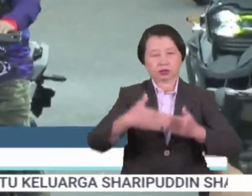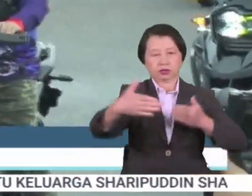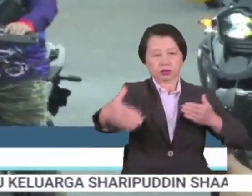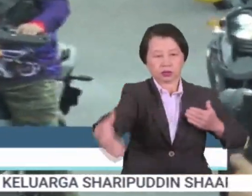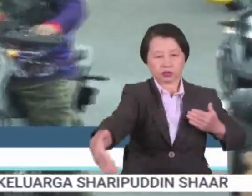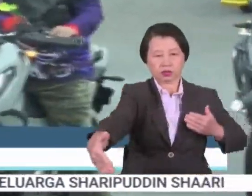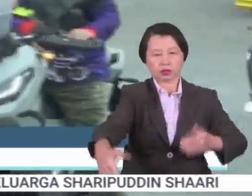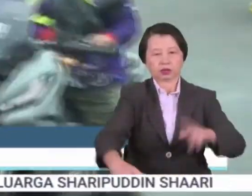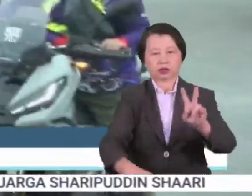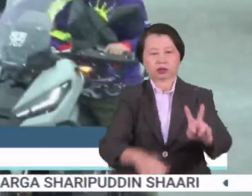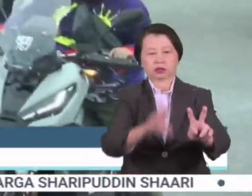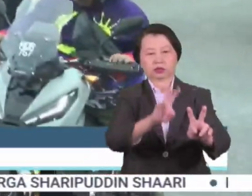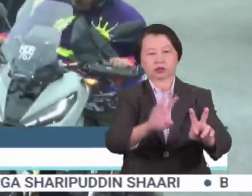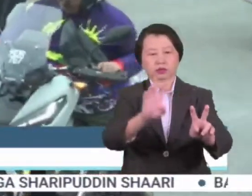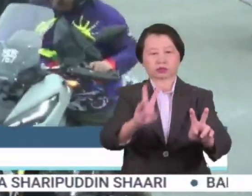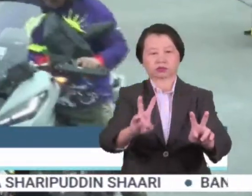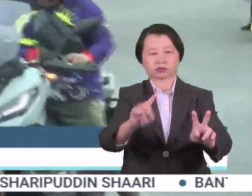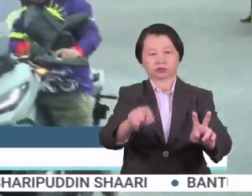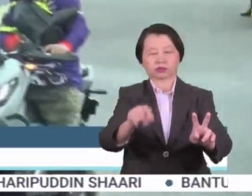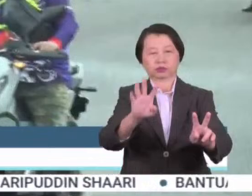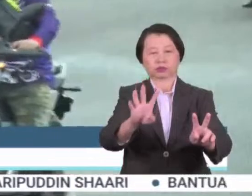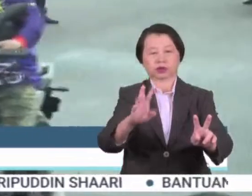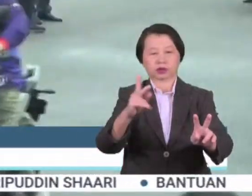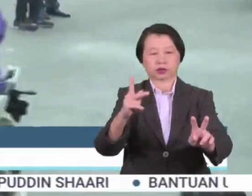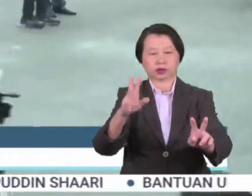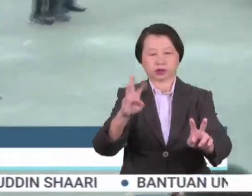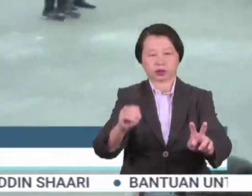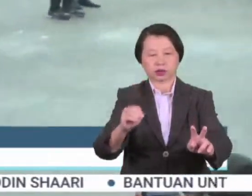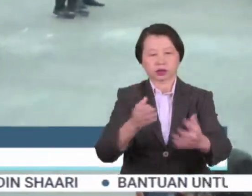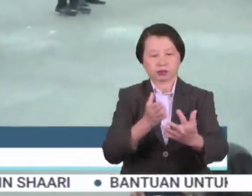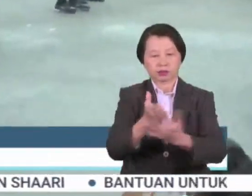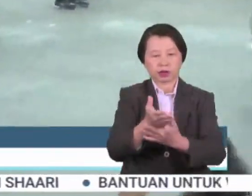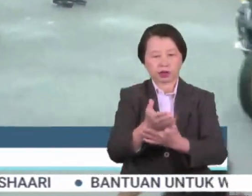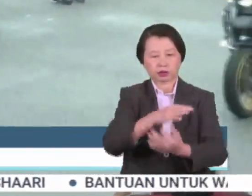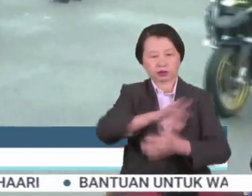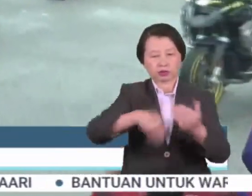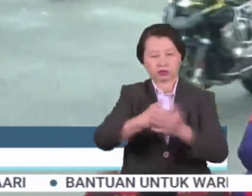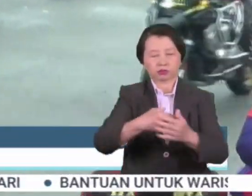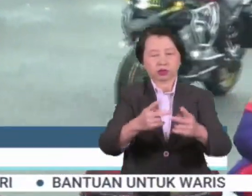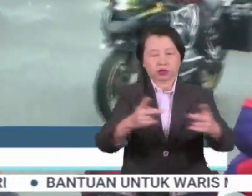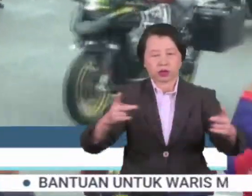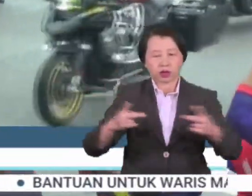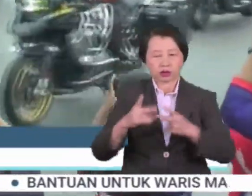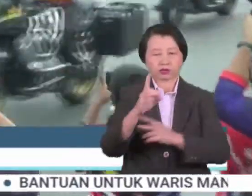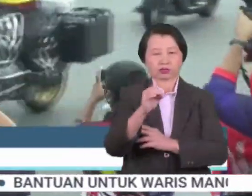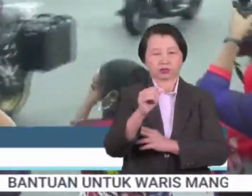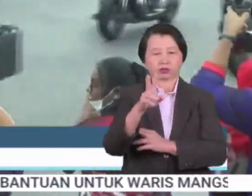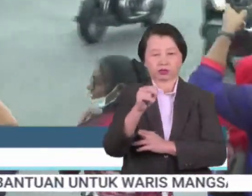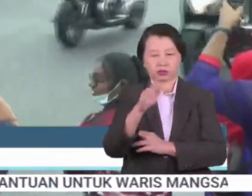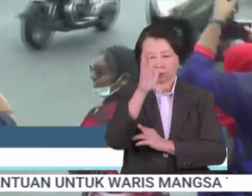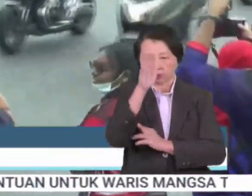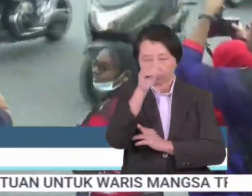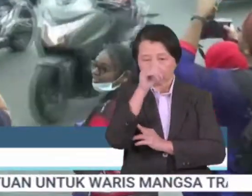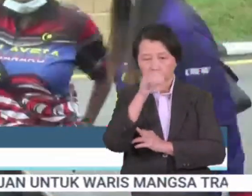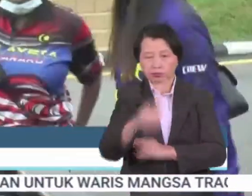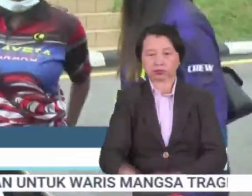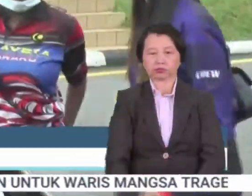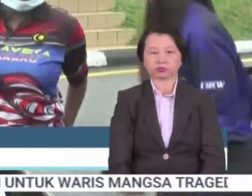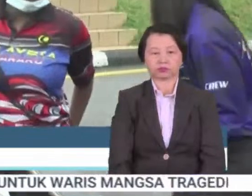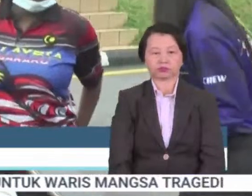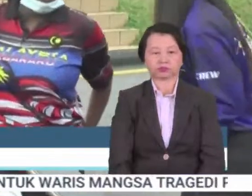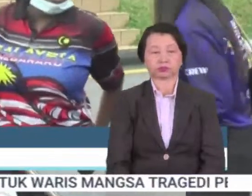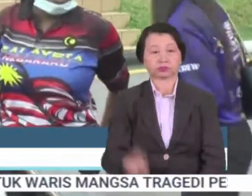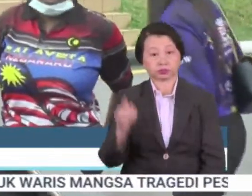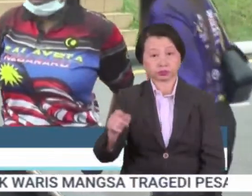sejauh 277.4 KM melalui kemua kawasan dewan undangan Negeri Melaka